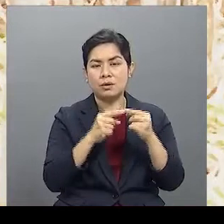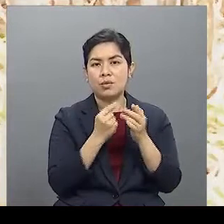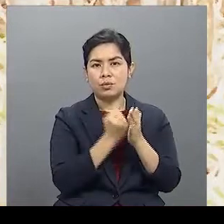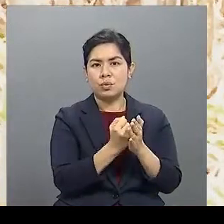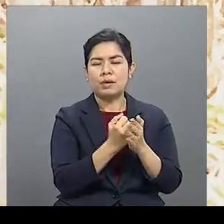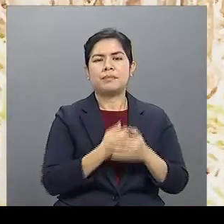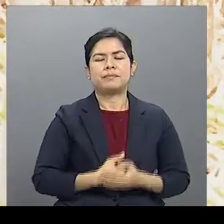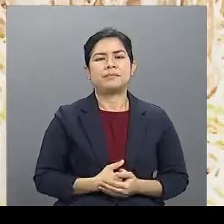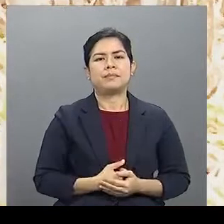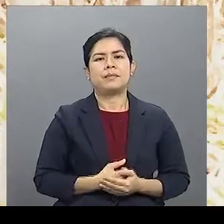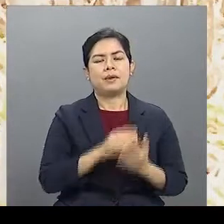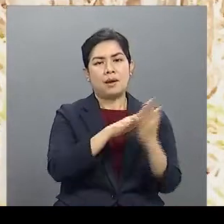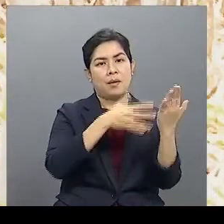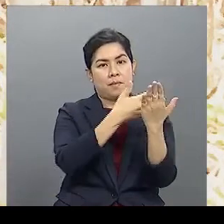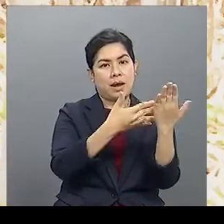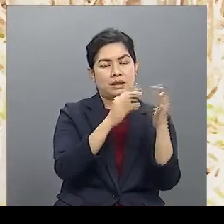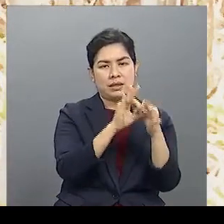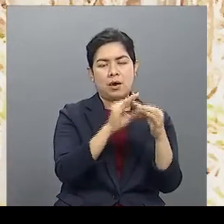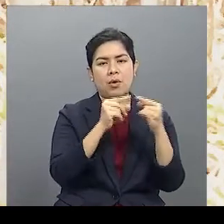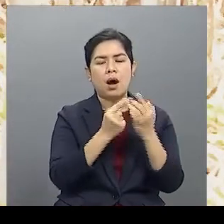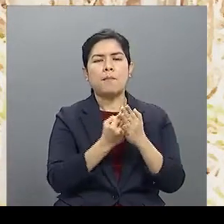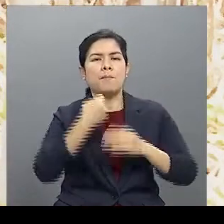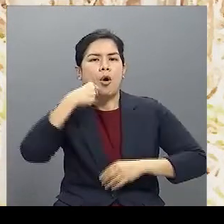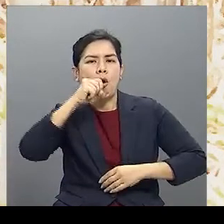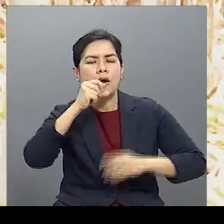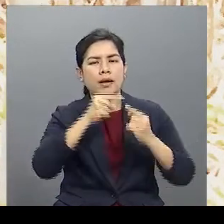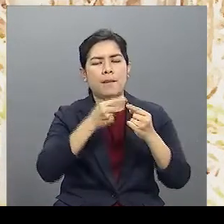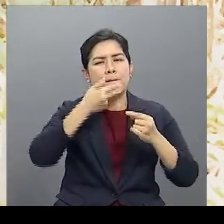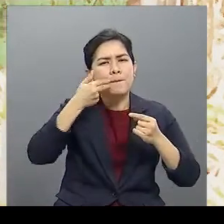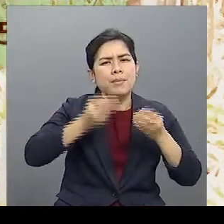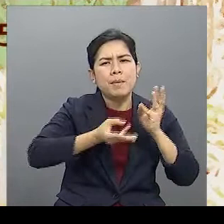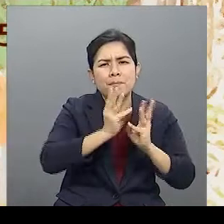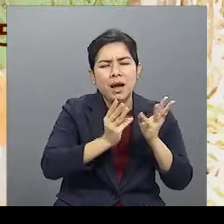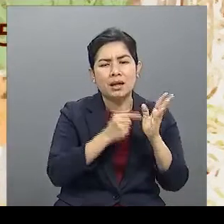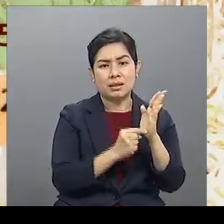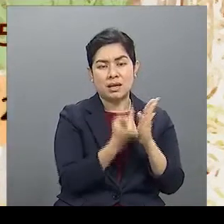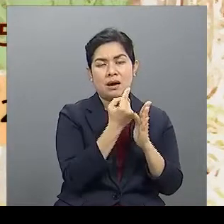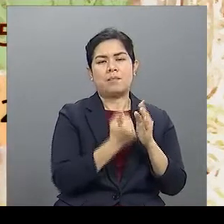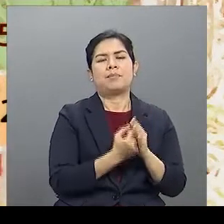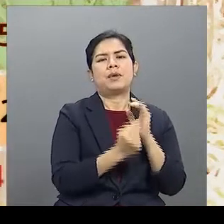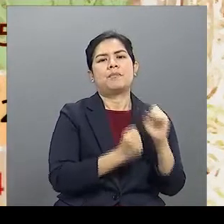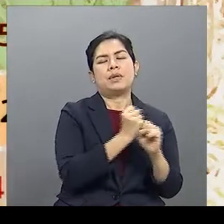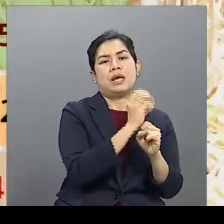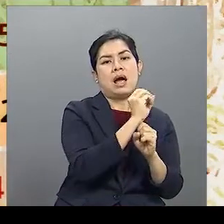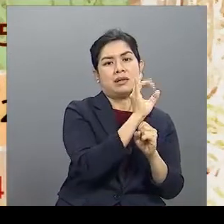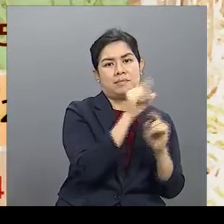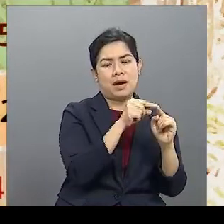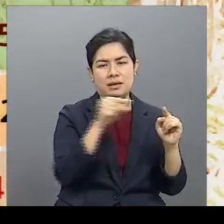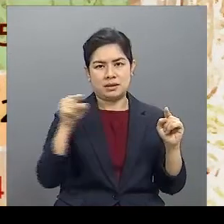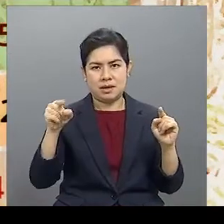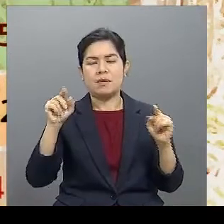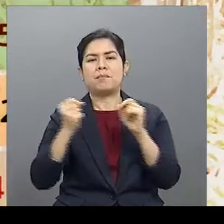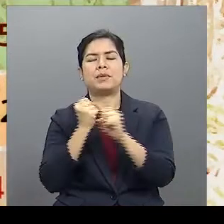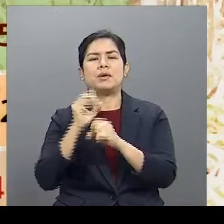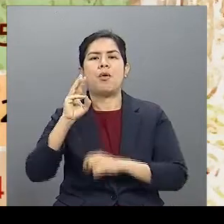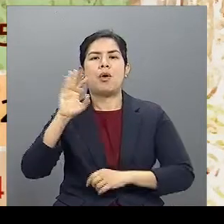แผนยุทธศาสตร์อ้อยและน้ำตาลทราย10ปีนะคะก็เริ่มตั้งแต่ปี2558ไปจนถึงปี2569ของสำนักง